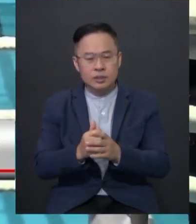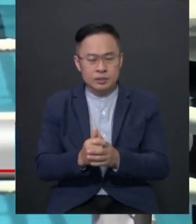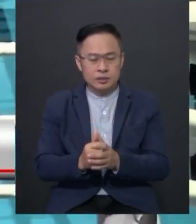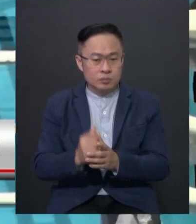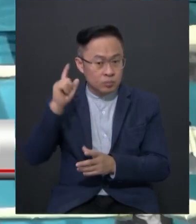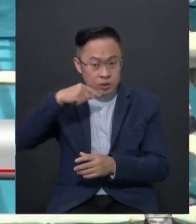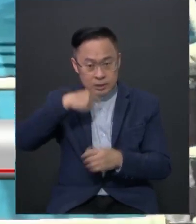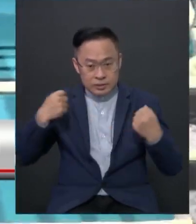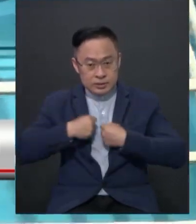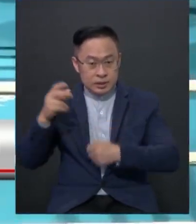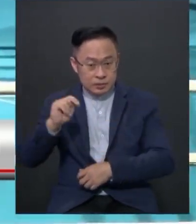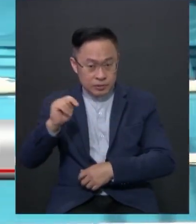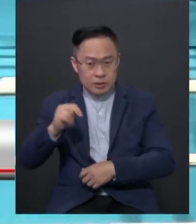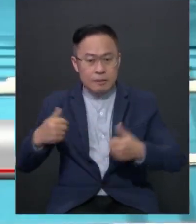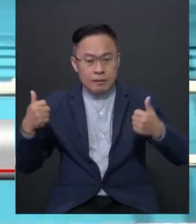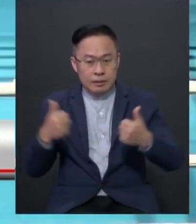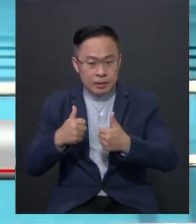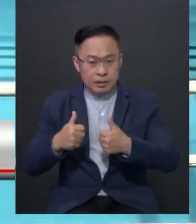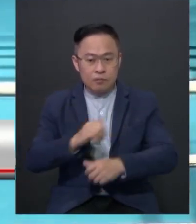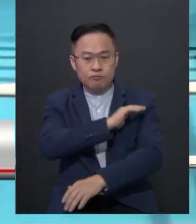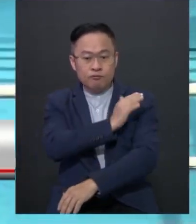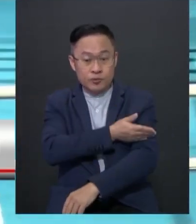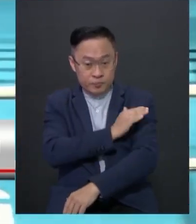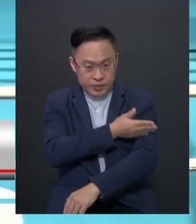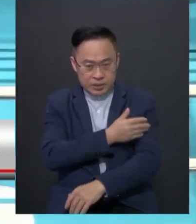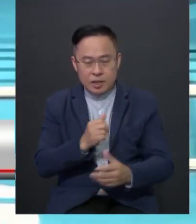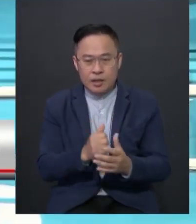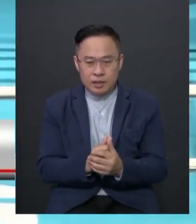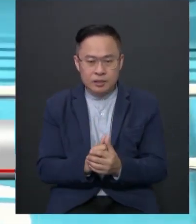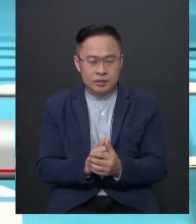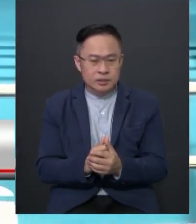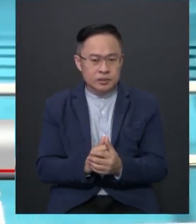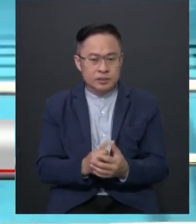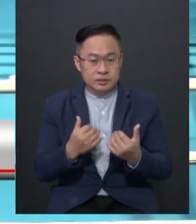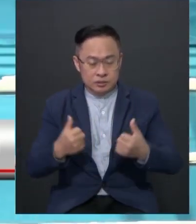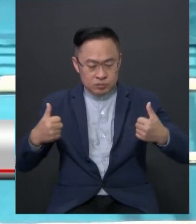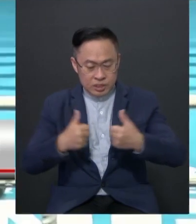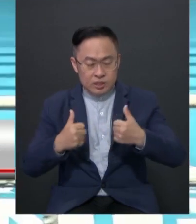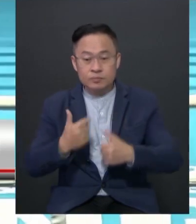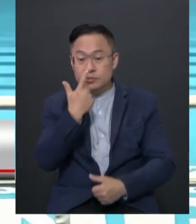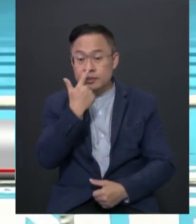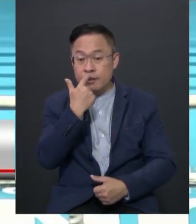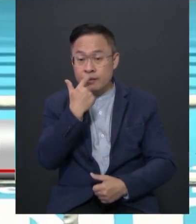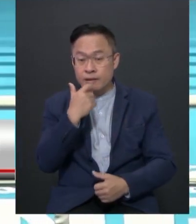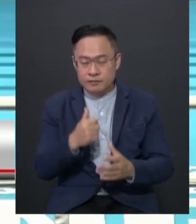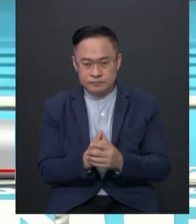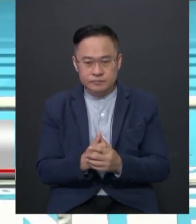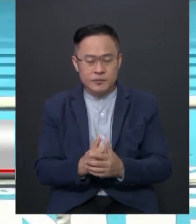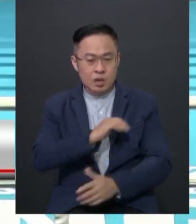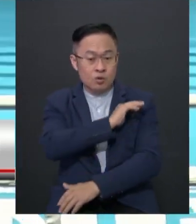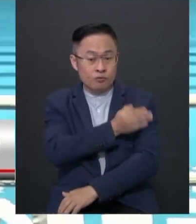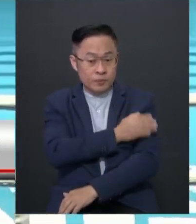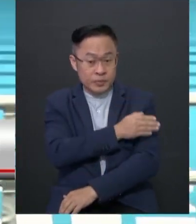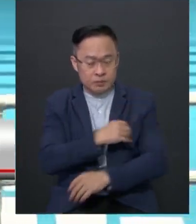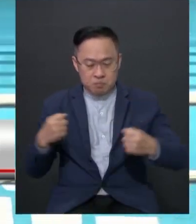ไทยเสื้อสีน้ำเงินนะคะก็เป็นนักชกยอดเยี่ยมเมื่อปีที่ผ่านมาเจอกับชิเน่โพเรสค่ะนักชกจ